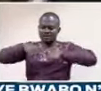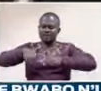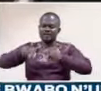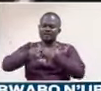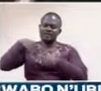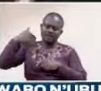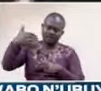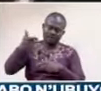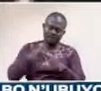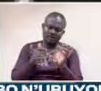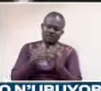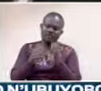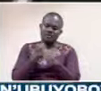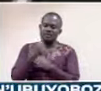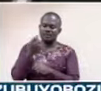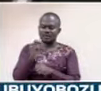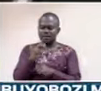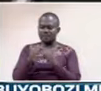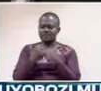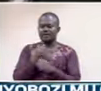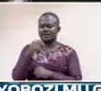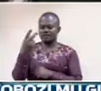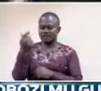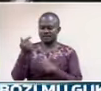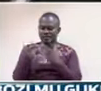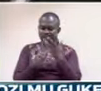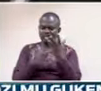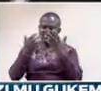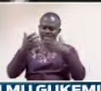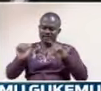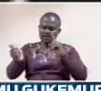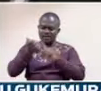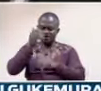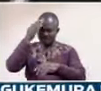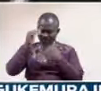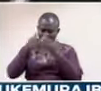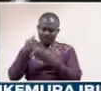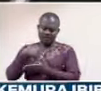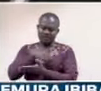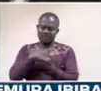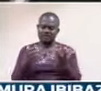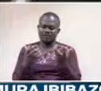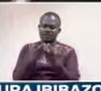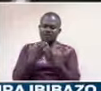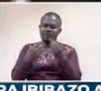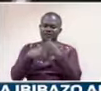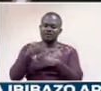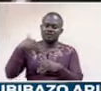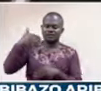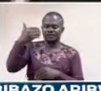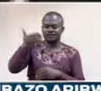nahoraho, ariko mu mwaka umwe cyangwa ibiri ibyo bintu tuzaba tumaze kubigeraho kugira ngo tujyane n'isoko uko rikura,